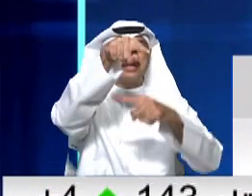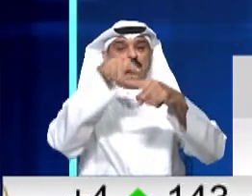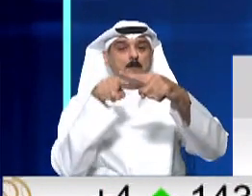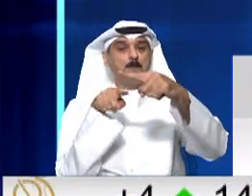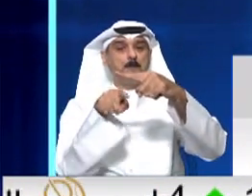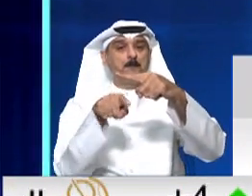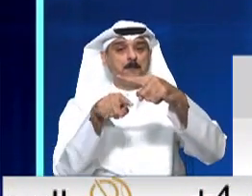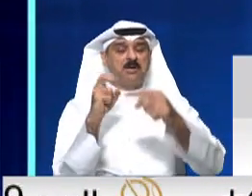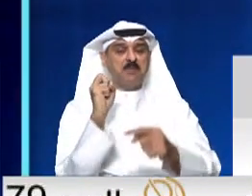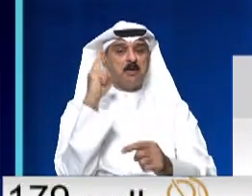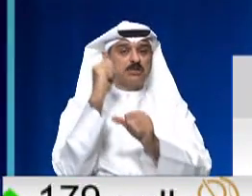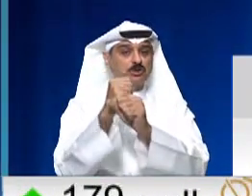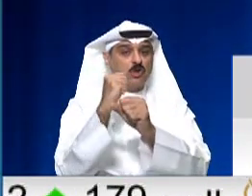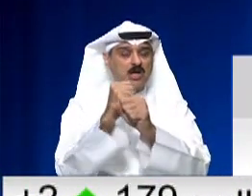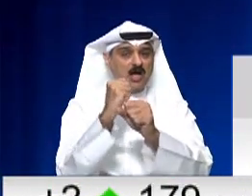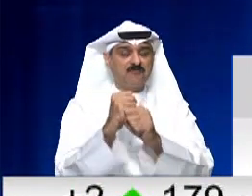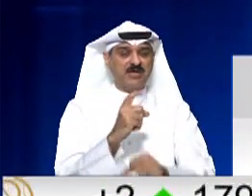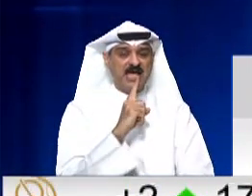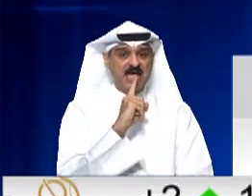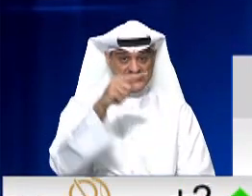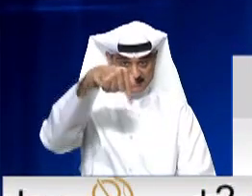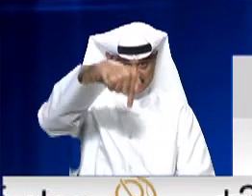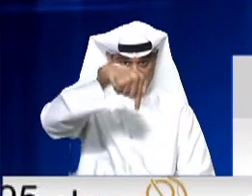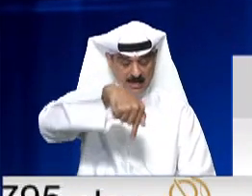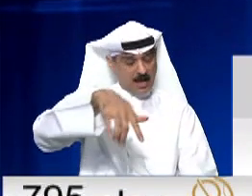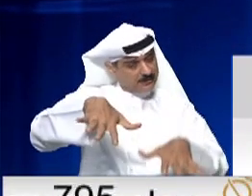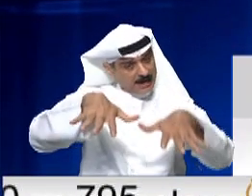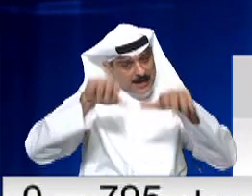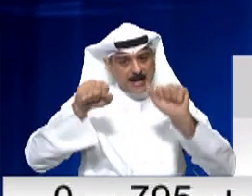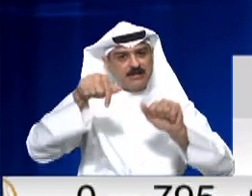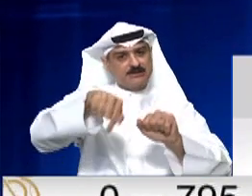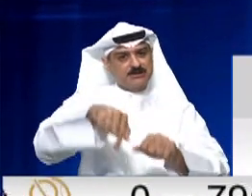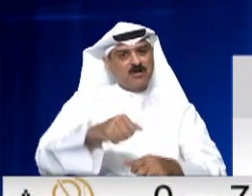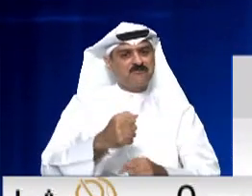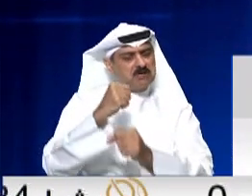المتوقع تسليمه في السنة المالية الحالية